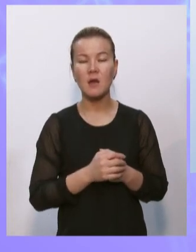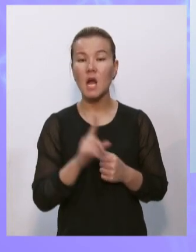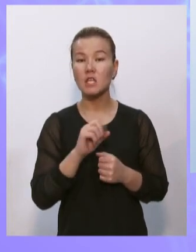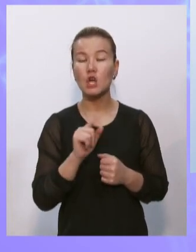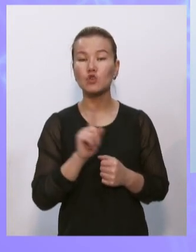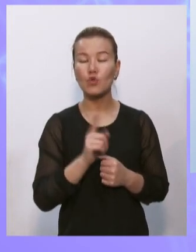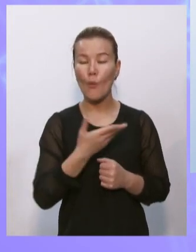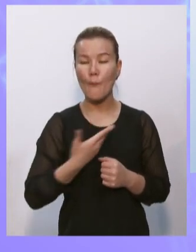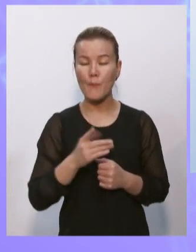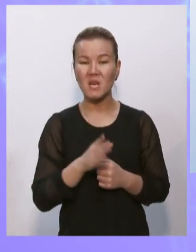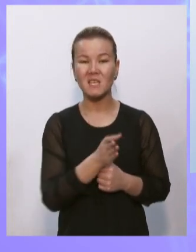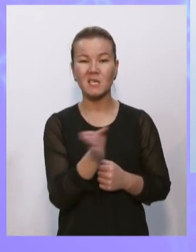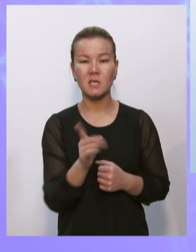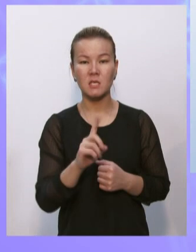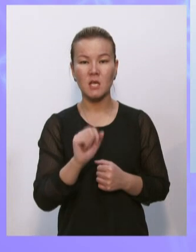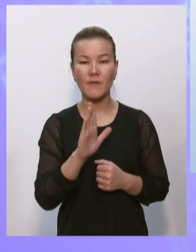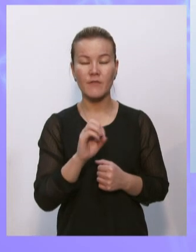За что мы завернули?